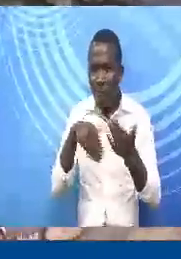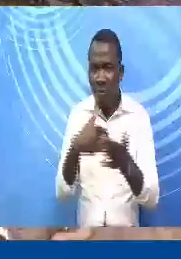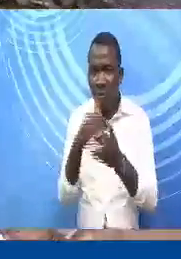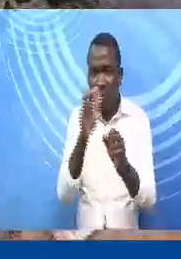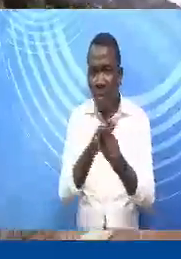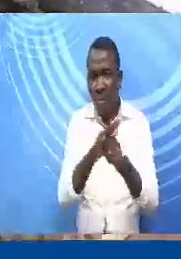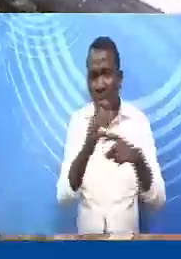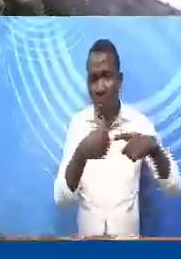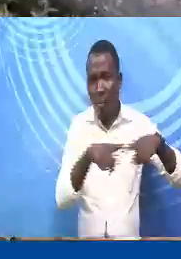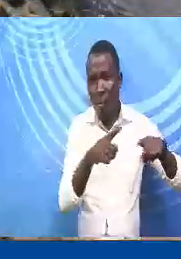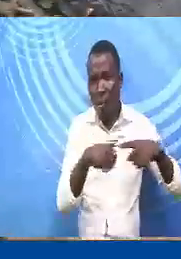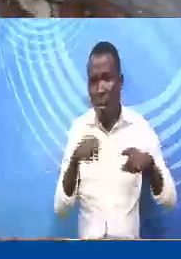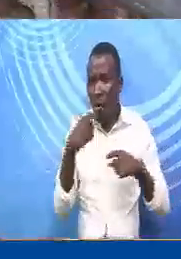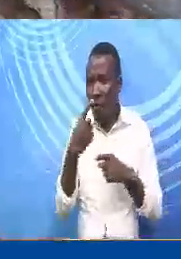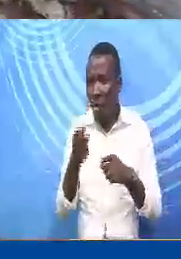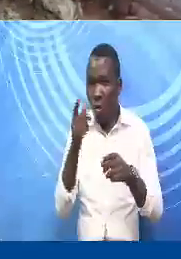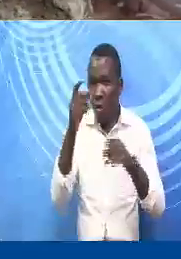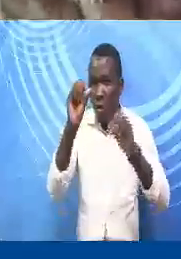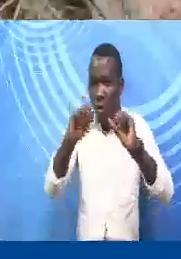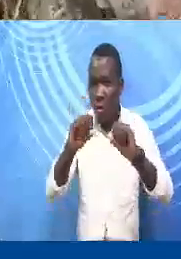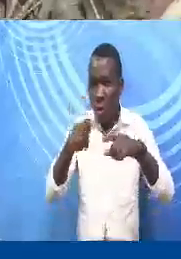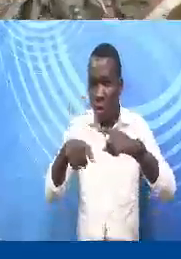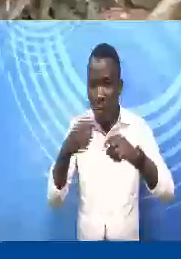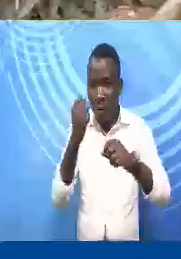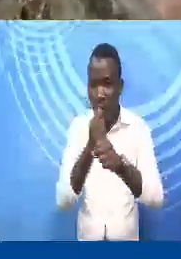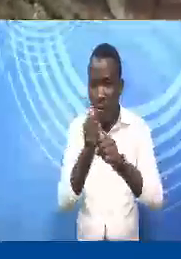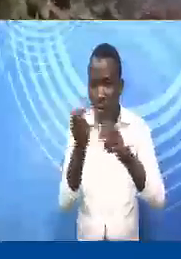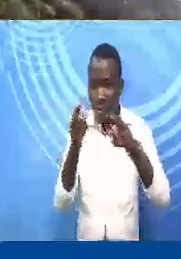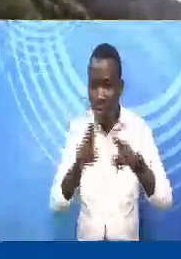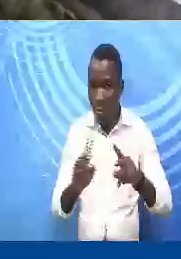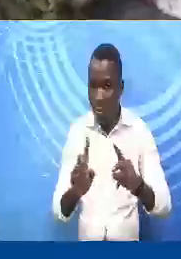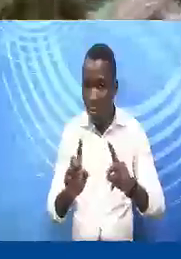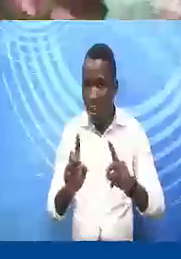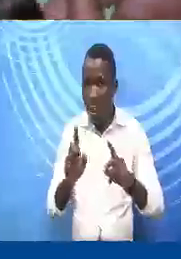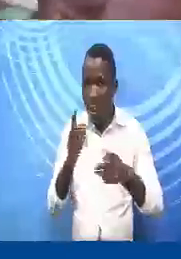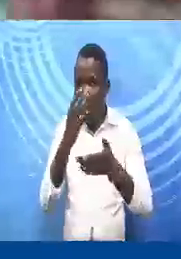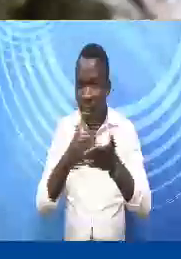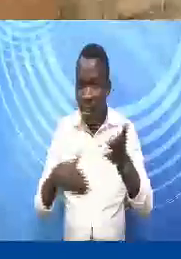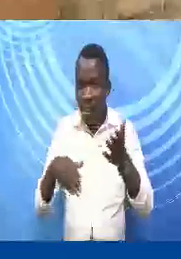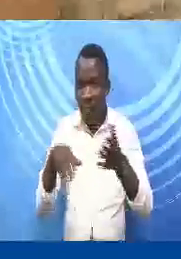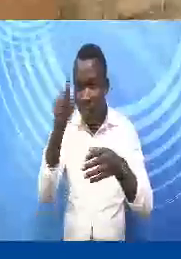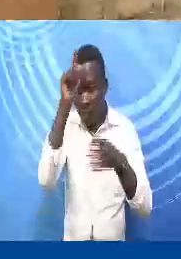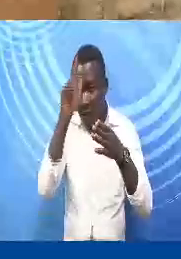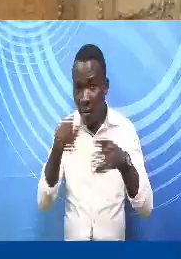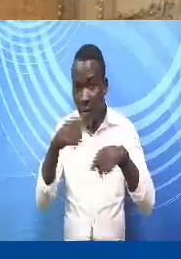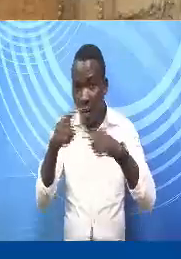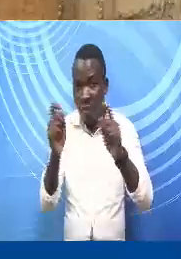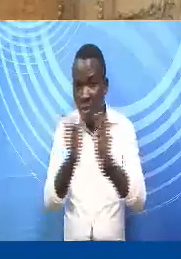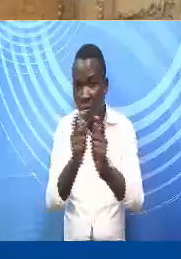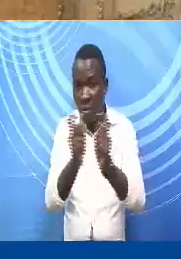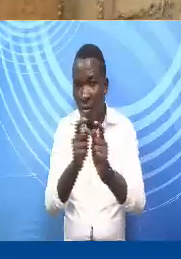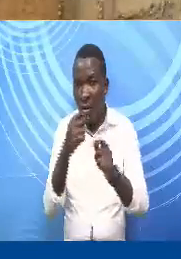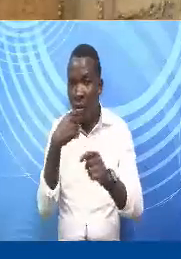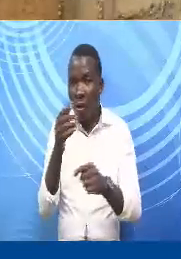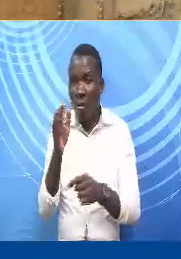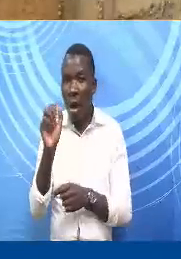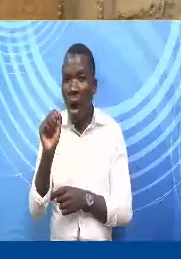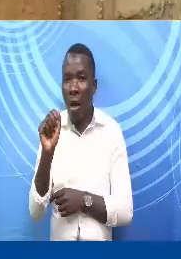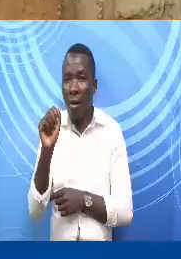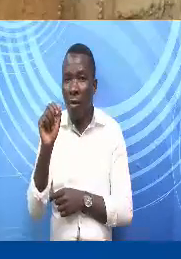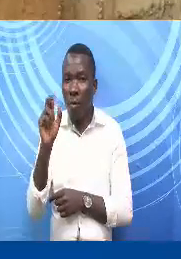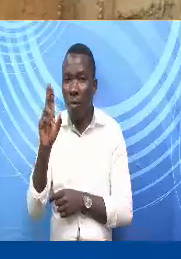butaje ubu ngo dore ko bamwe mu baturage bakomeza kumutoteza bavuga ko ngo ari umutwakazi izo nka zari zimfitiye akamaro kanini